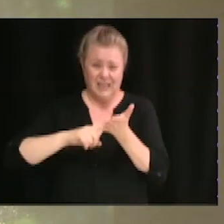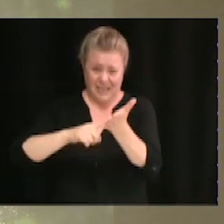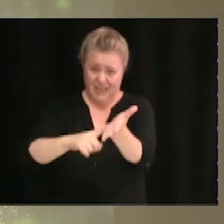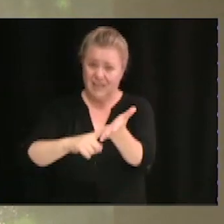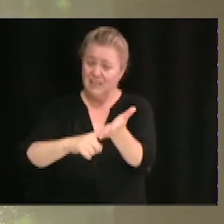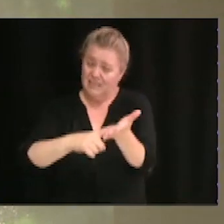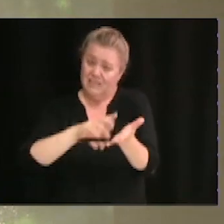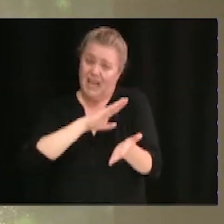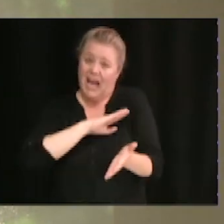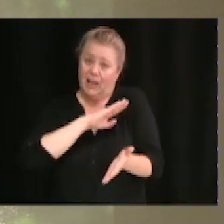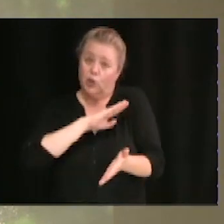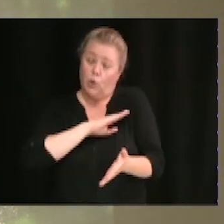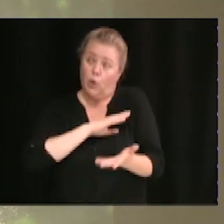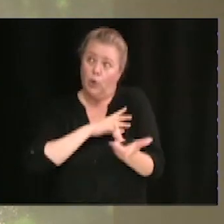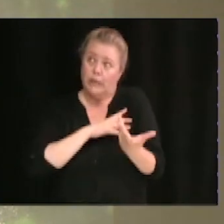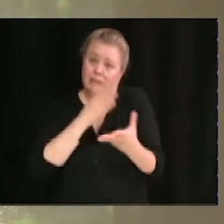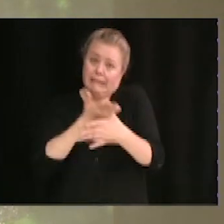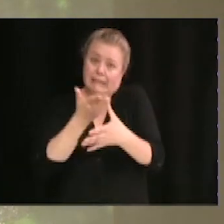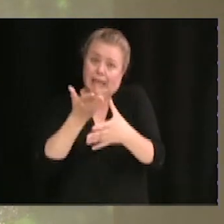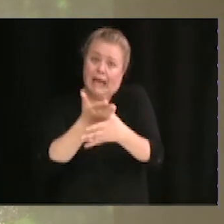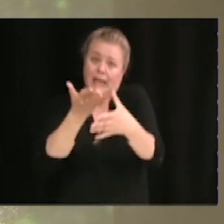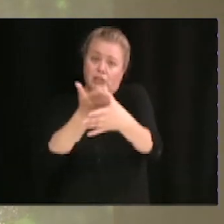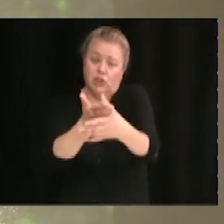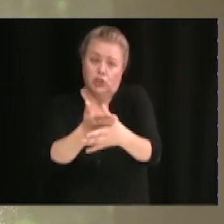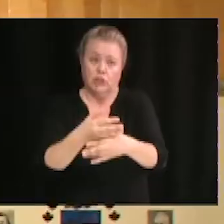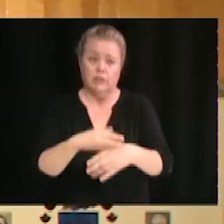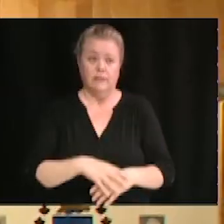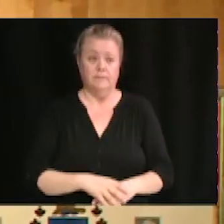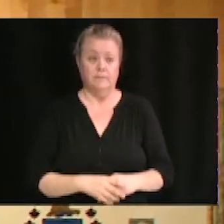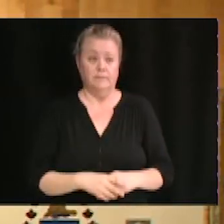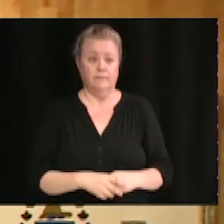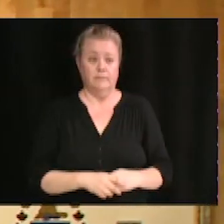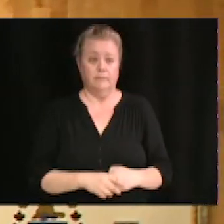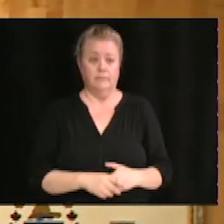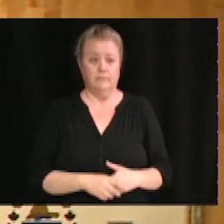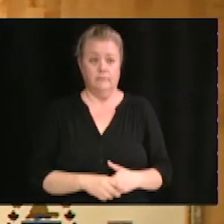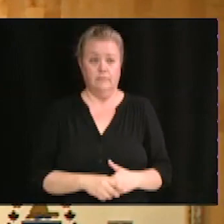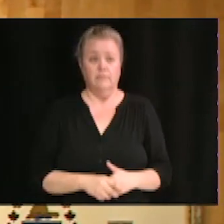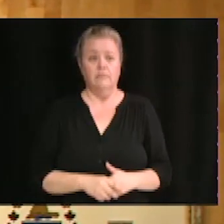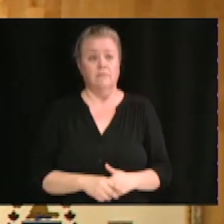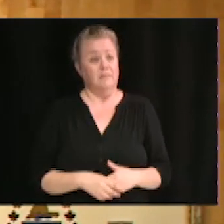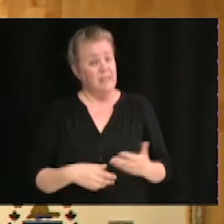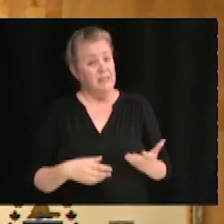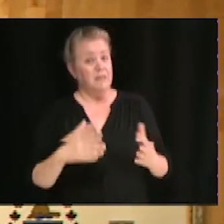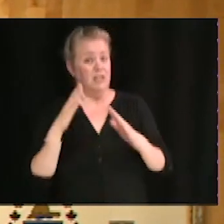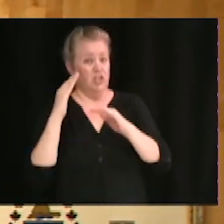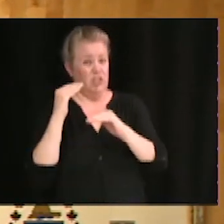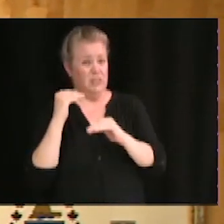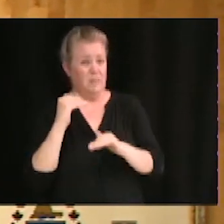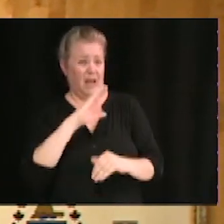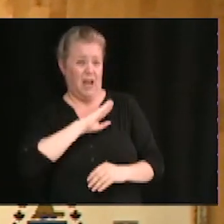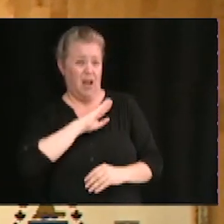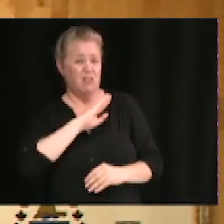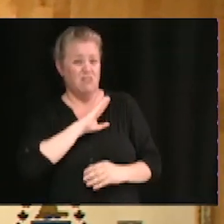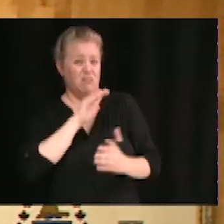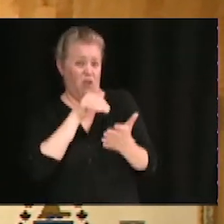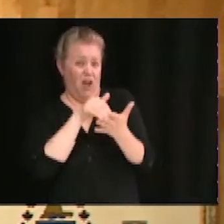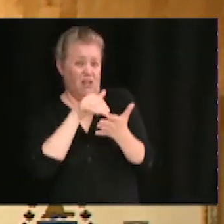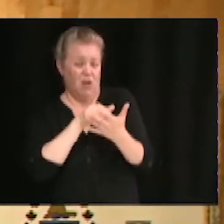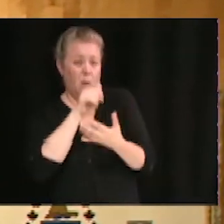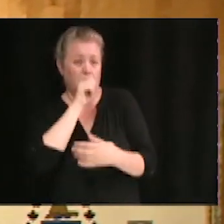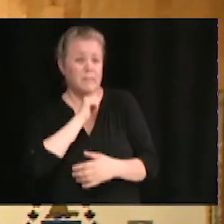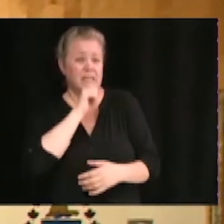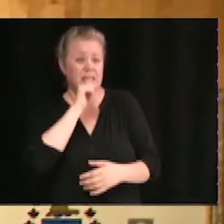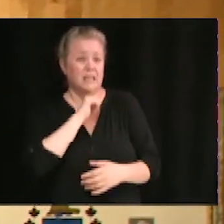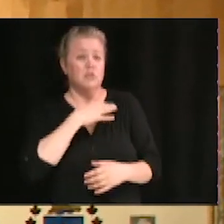conseiller. On apprécie la patience et la compréhension des gens. Bien, j'espère qu'ils vont en prendre un petit peu encore de patience, mais j'ai hâte de savoir quand est-ce que c'est que ça